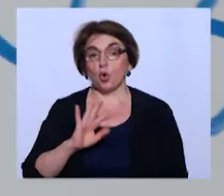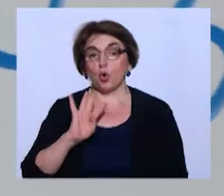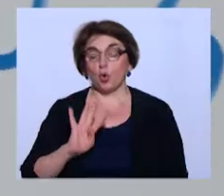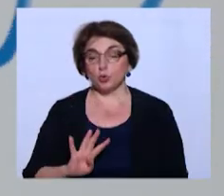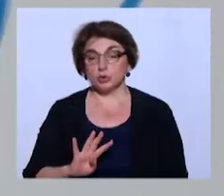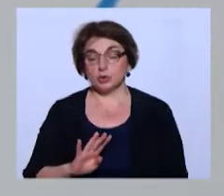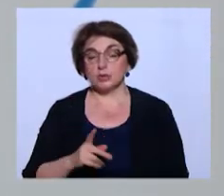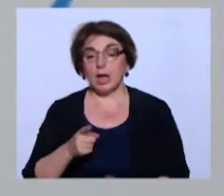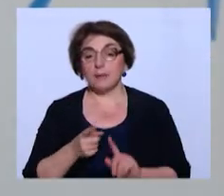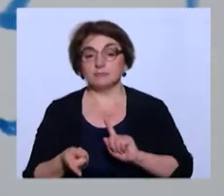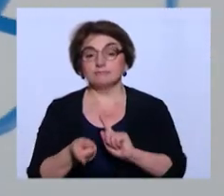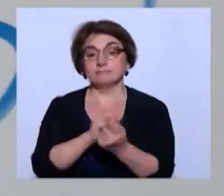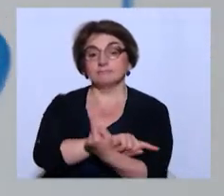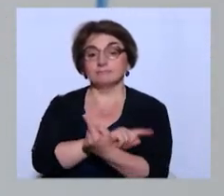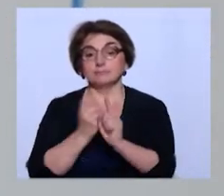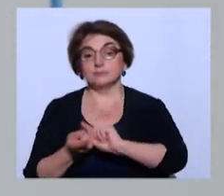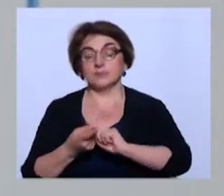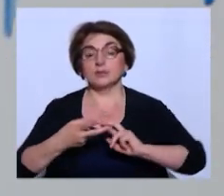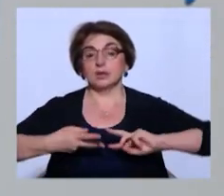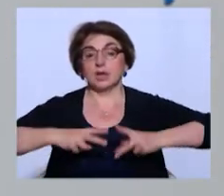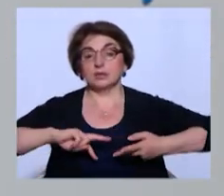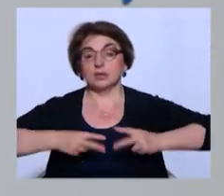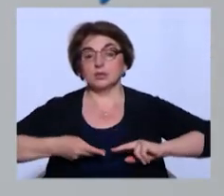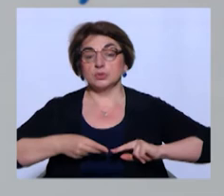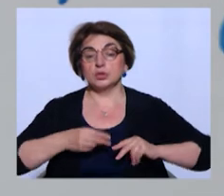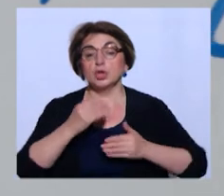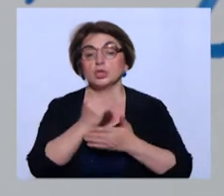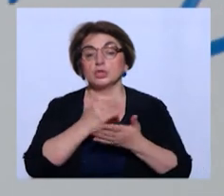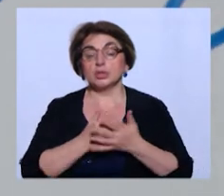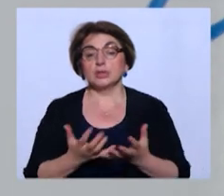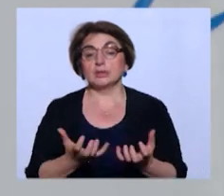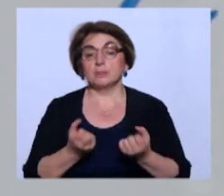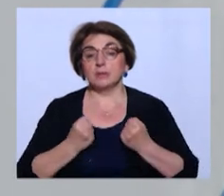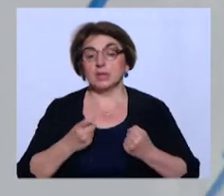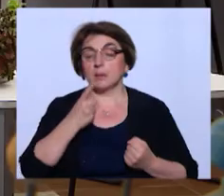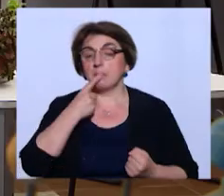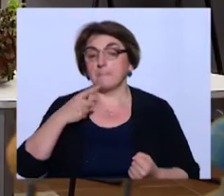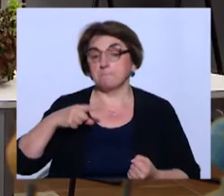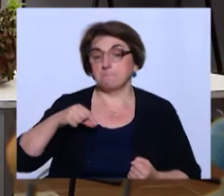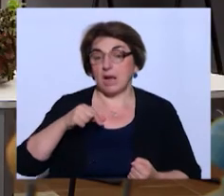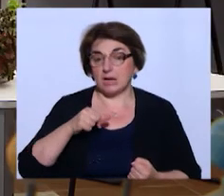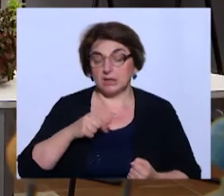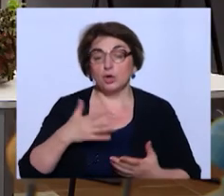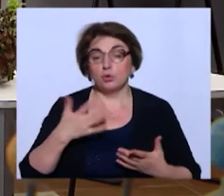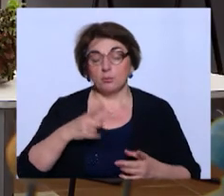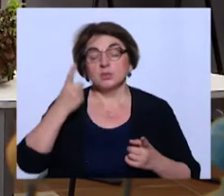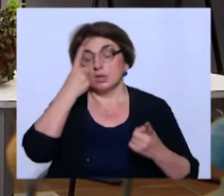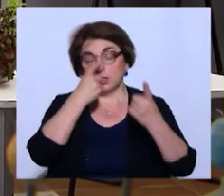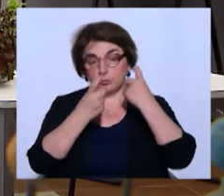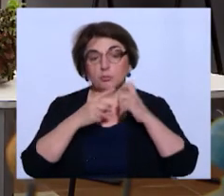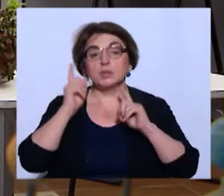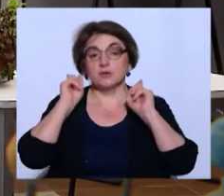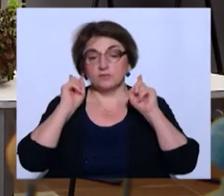და მიმოცვლის რეაქციის შედეგად მიიღება მარილი, რომლის შესახებაც ჩვენ ინფორმაცია ვიცით და გავიარეთ